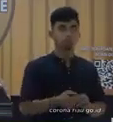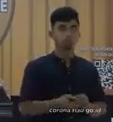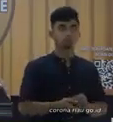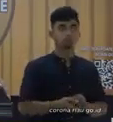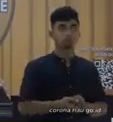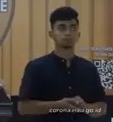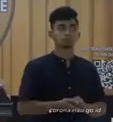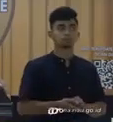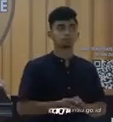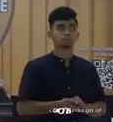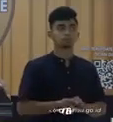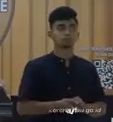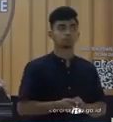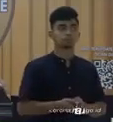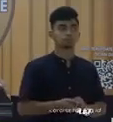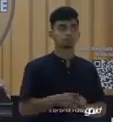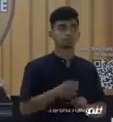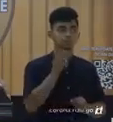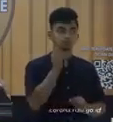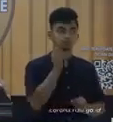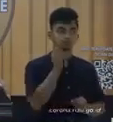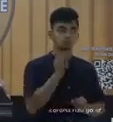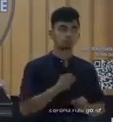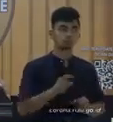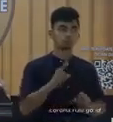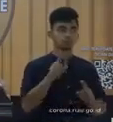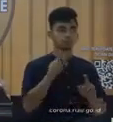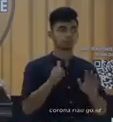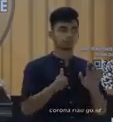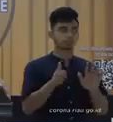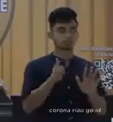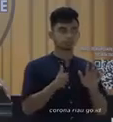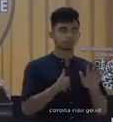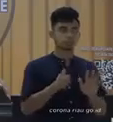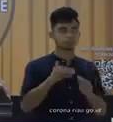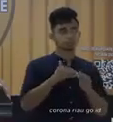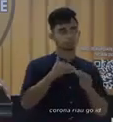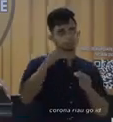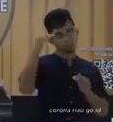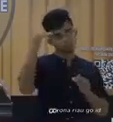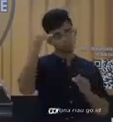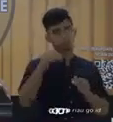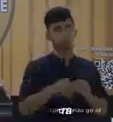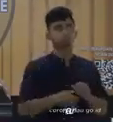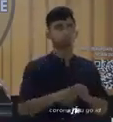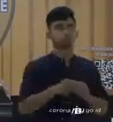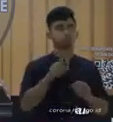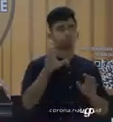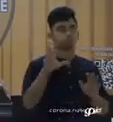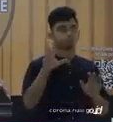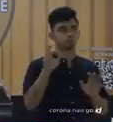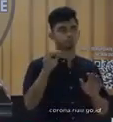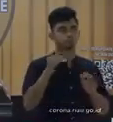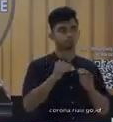yang umurnya di atas 60 tahun, 80% mereka meninggal.